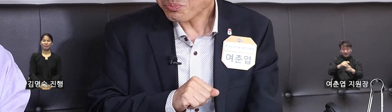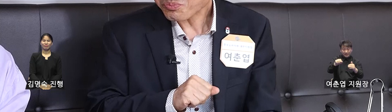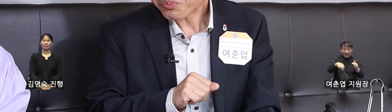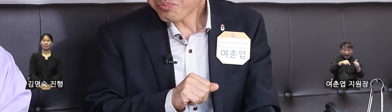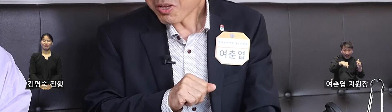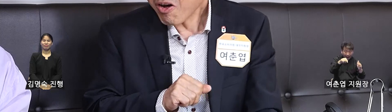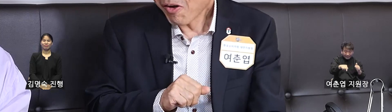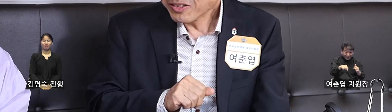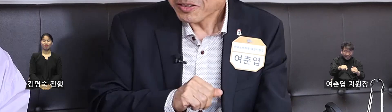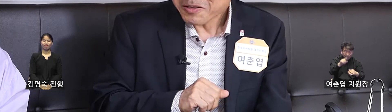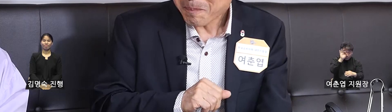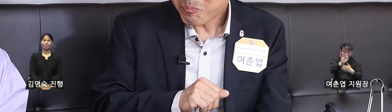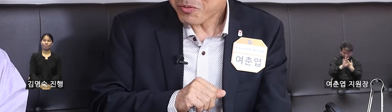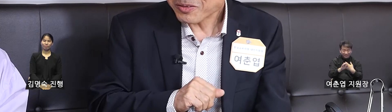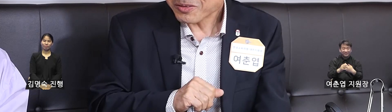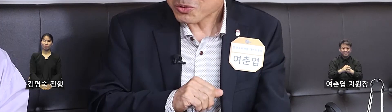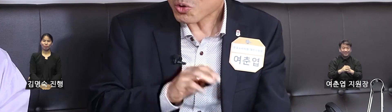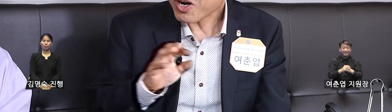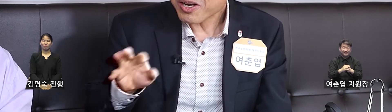좀